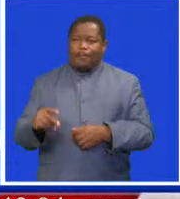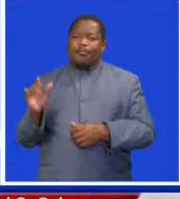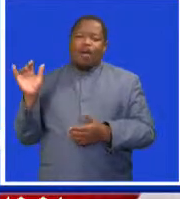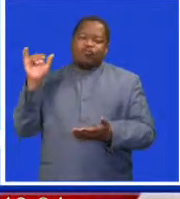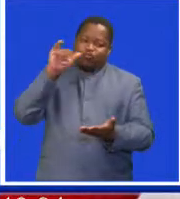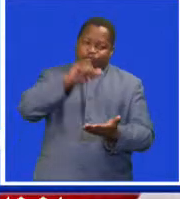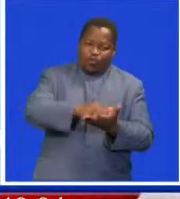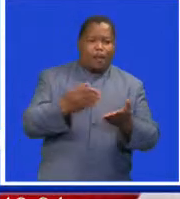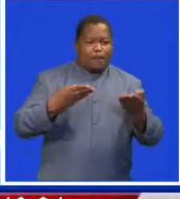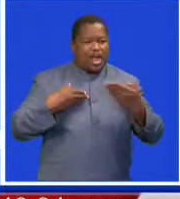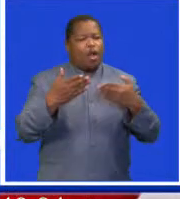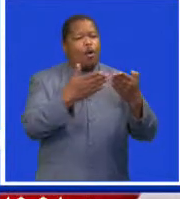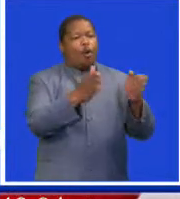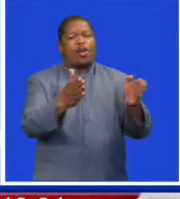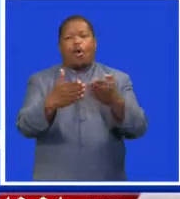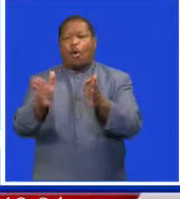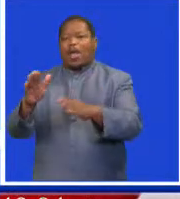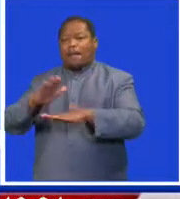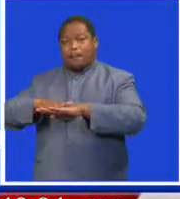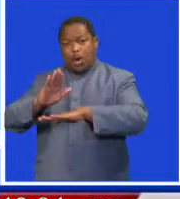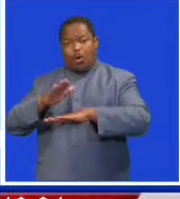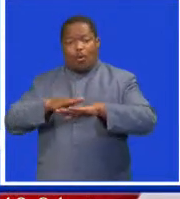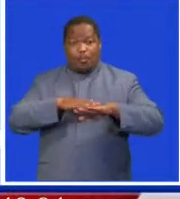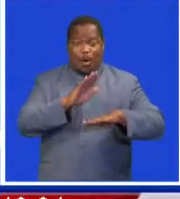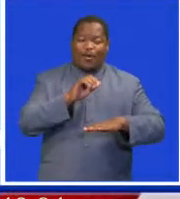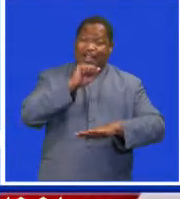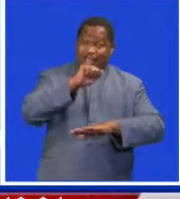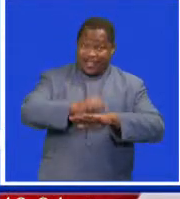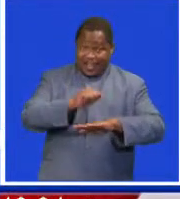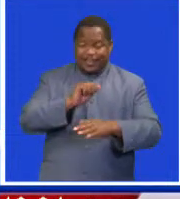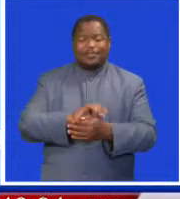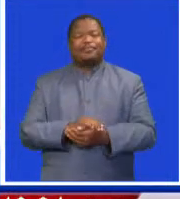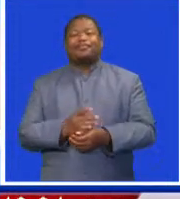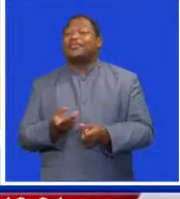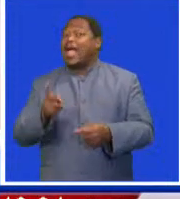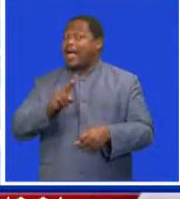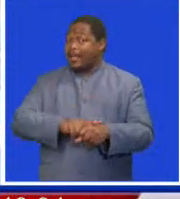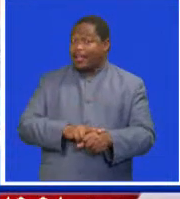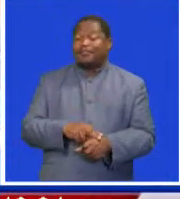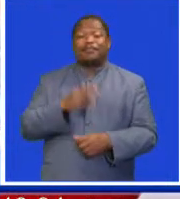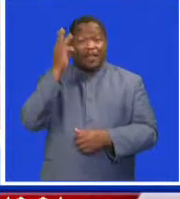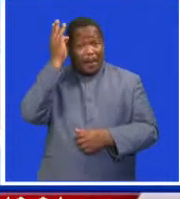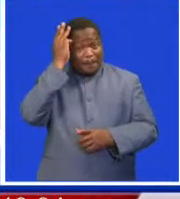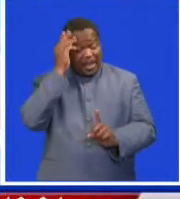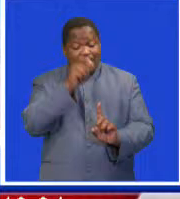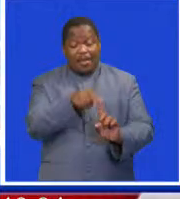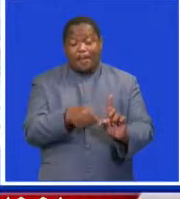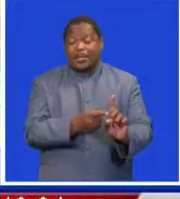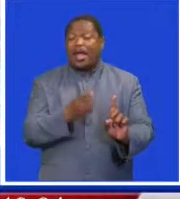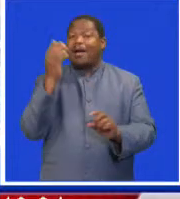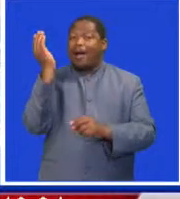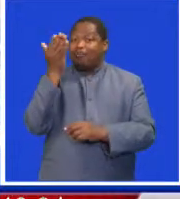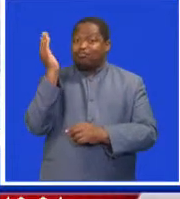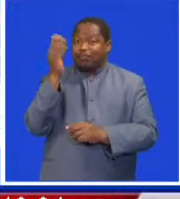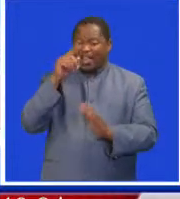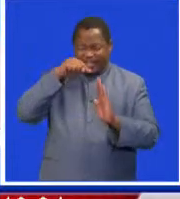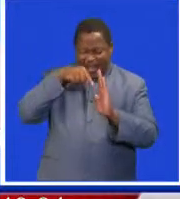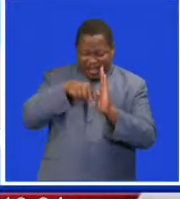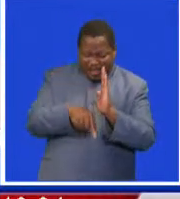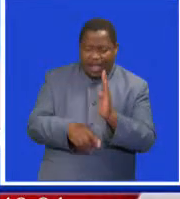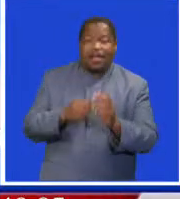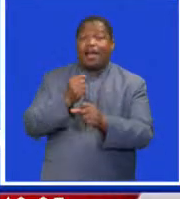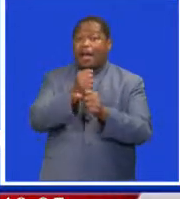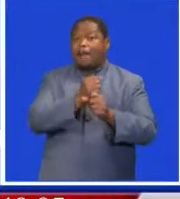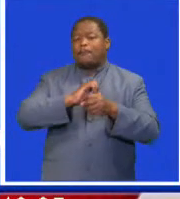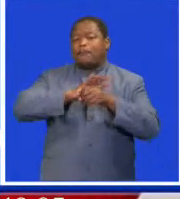ngenzaba ye COVID-19 uthi mfana nenkosi masithela malangeni lamahle ngilelo nalelo swati alithandaze lithandazele sona